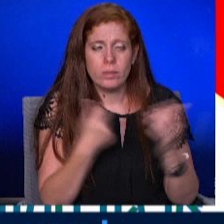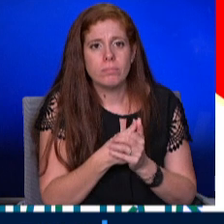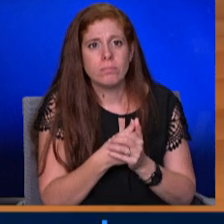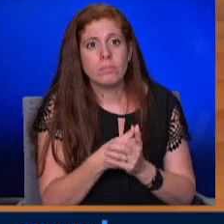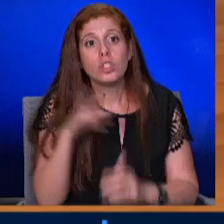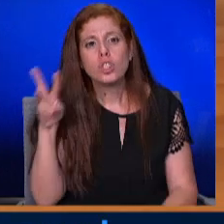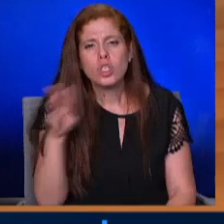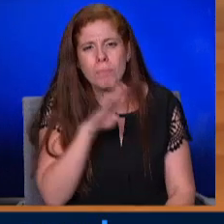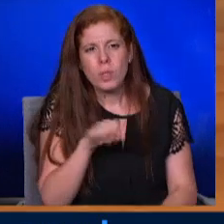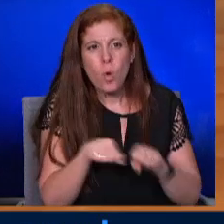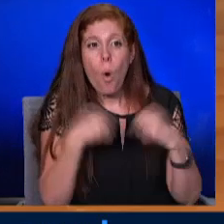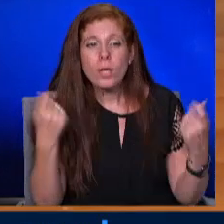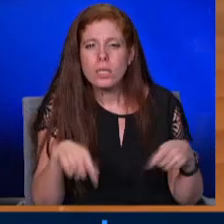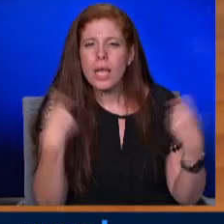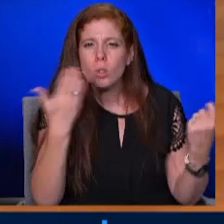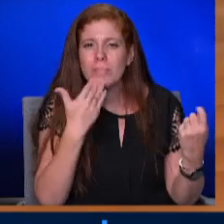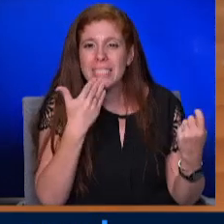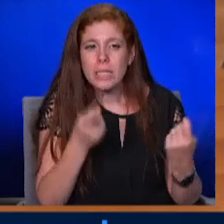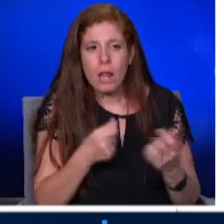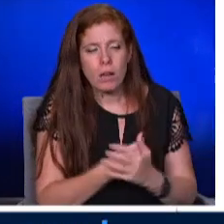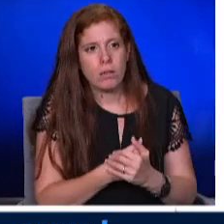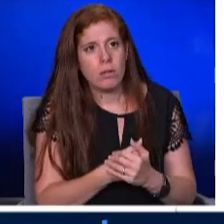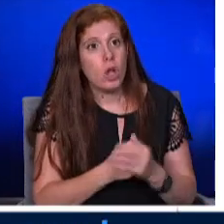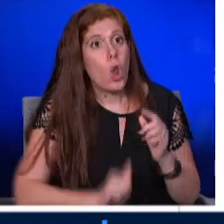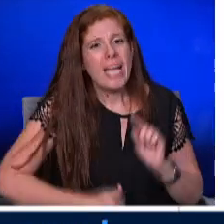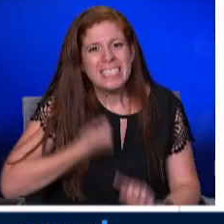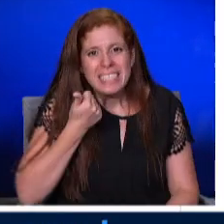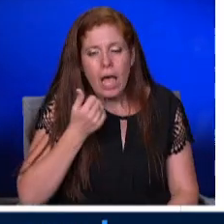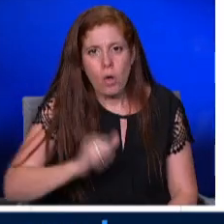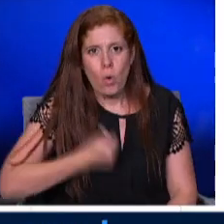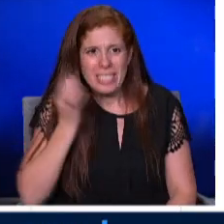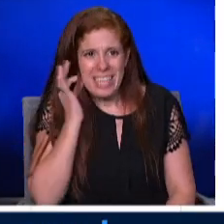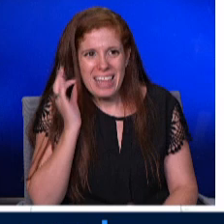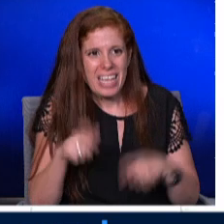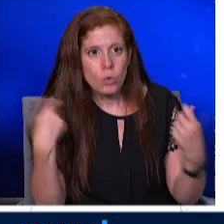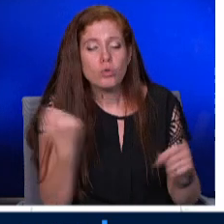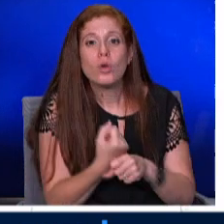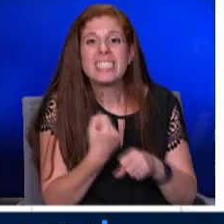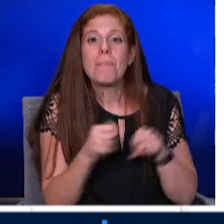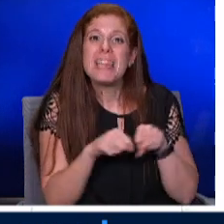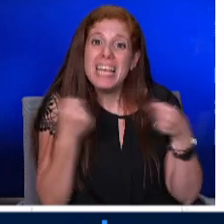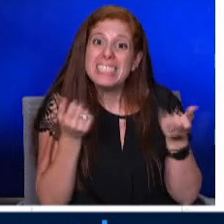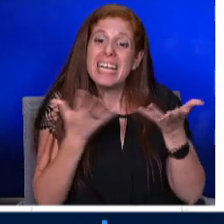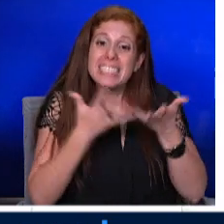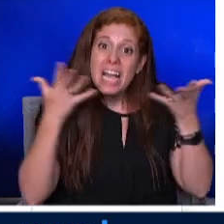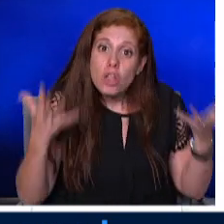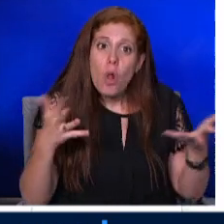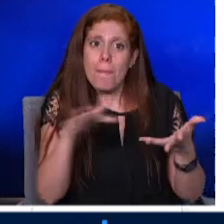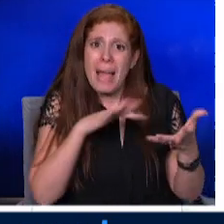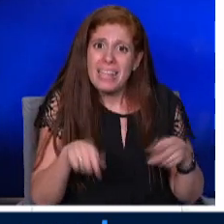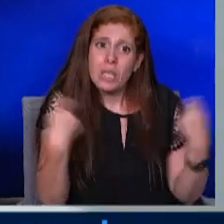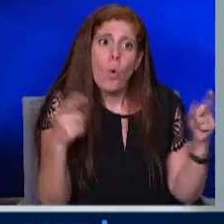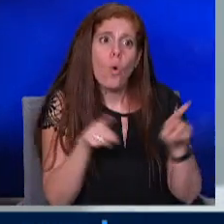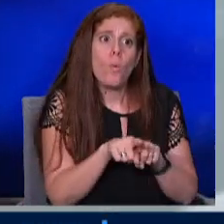החינוך בישראל. לא היה שר או שרת חינוך שעושים נזק כזה גדול למערכת החינוך כמו השרה